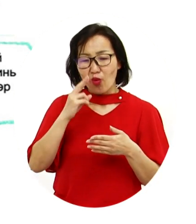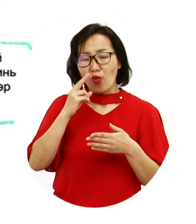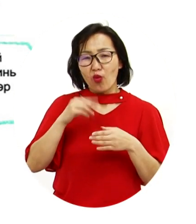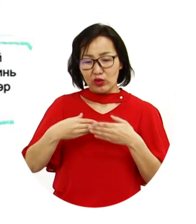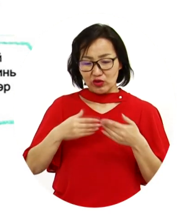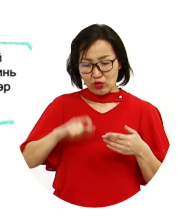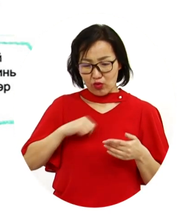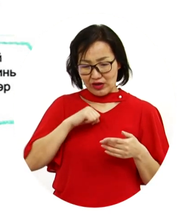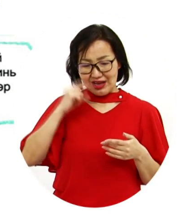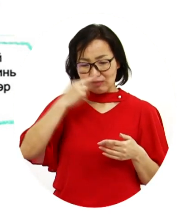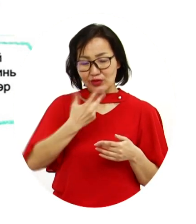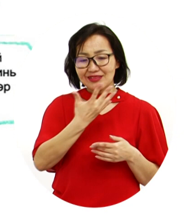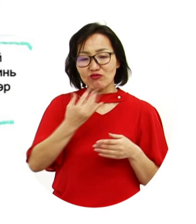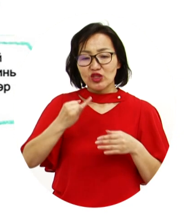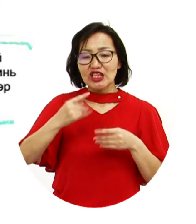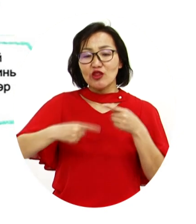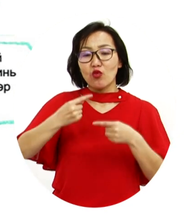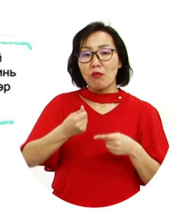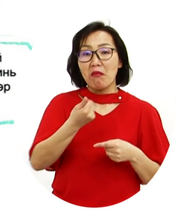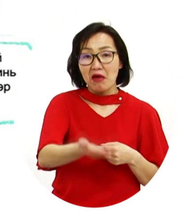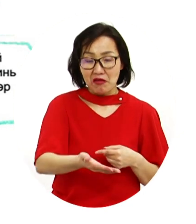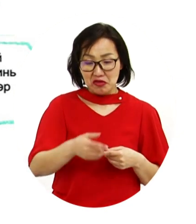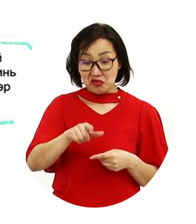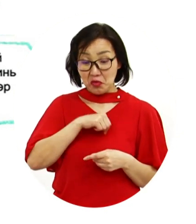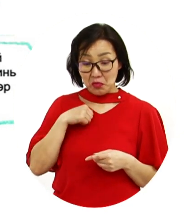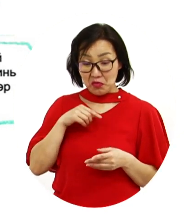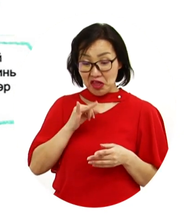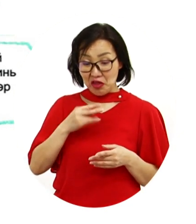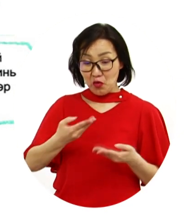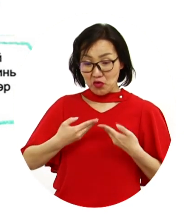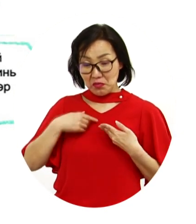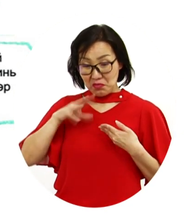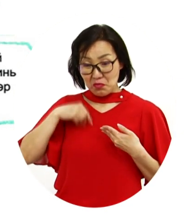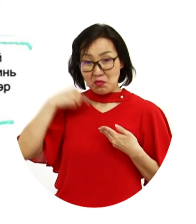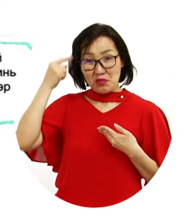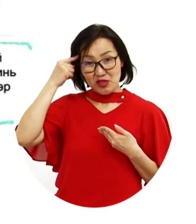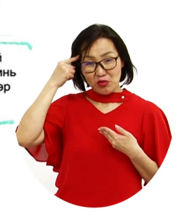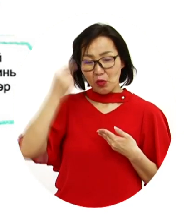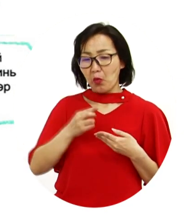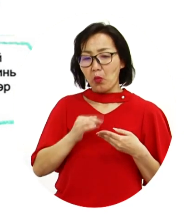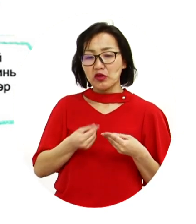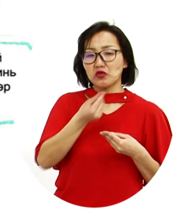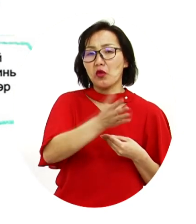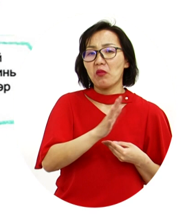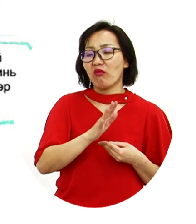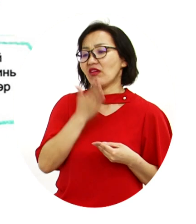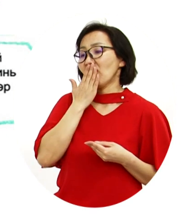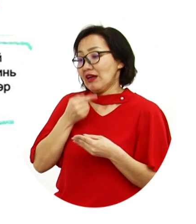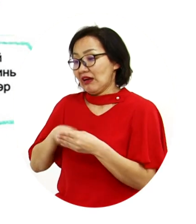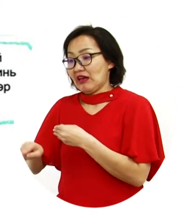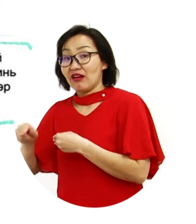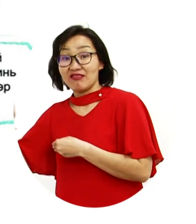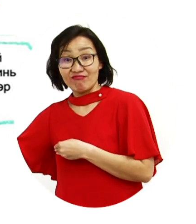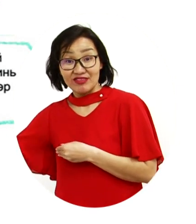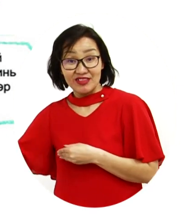чинь худалдагч андуурын хариултанд 500 төгрөг илүү өгчихлөө. Чи түүнийг мэдсэн боловч буцааж өгөлгүй бушуухан гарч